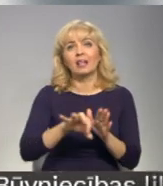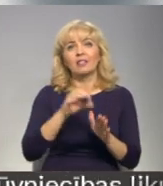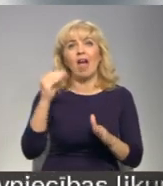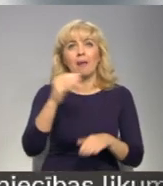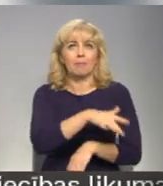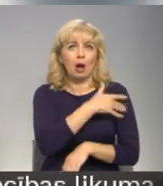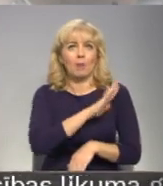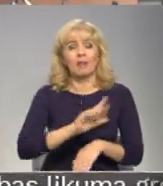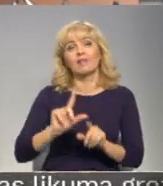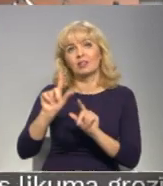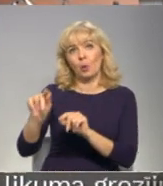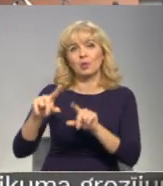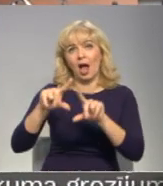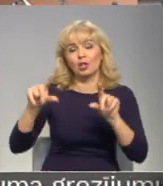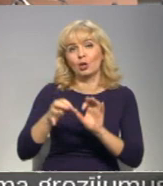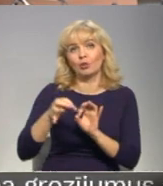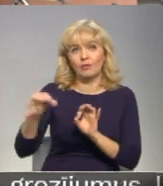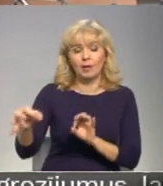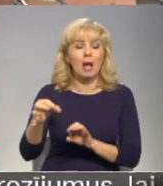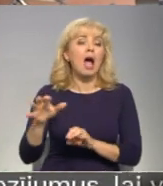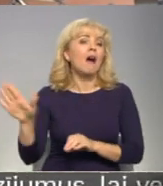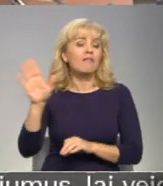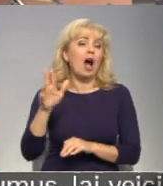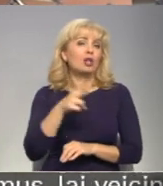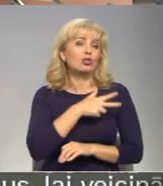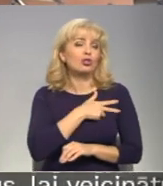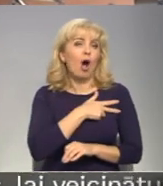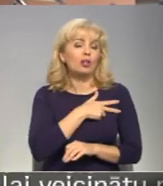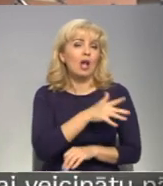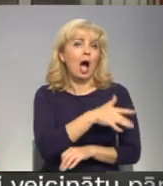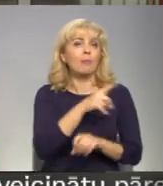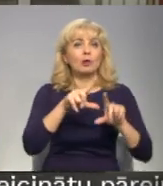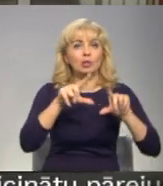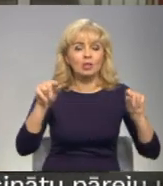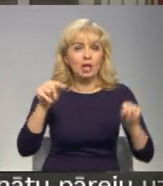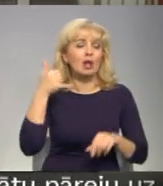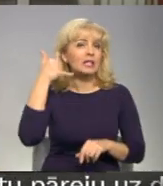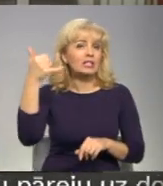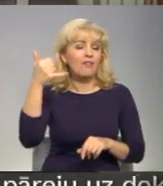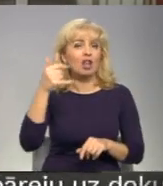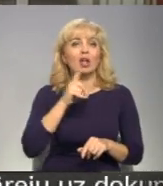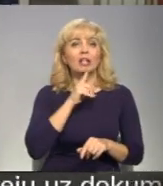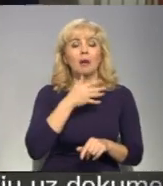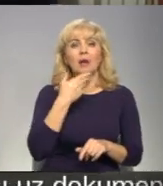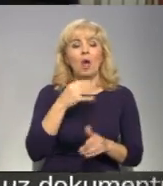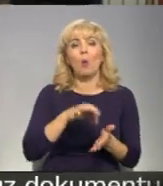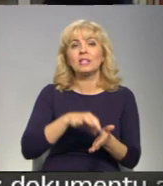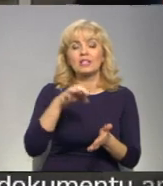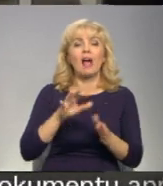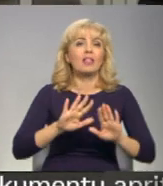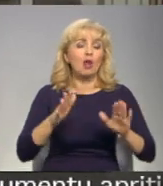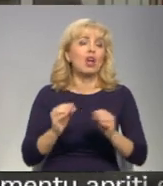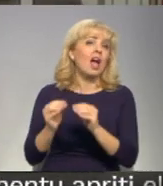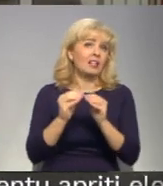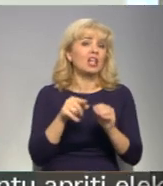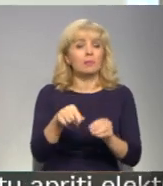Kurzeme. Valsts sociālās apdrošināšanas aģentūras zvanu centra atrašanās vieta Liepāja nav izvēlēta nejauši, jo jau 10 gadu